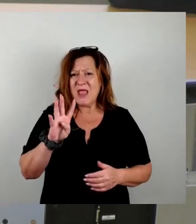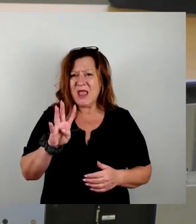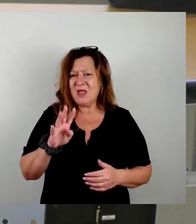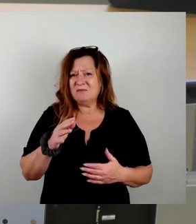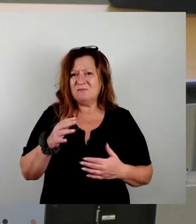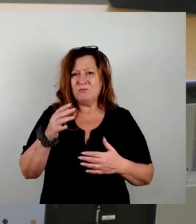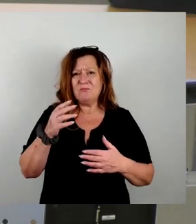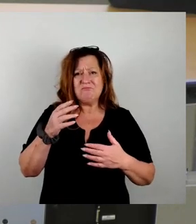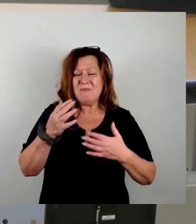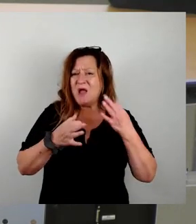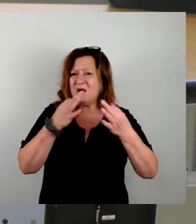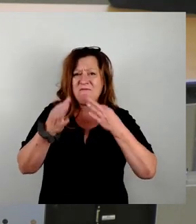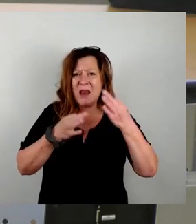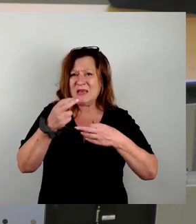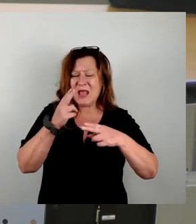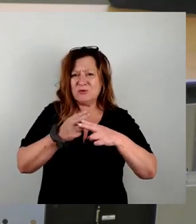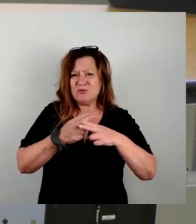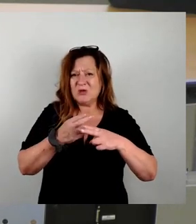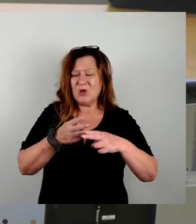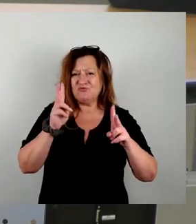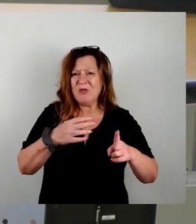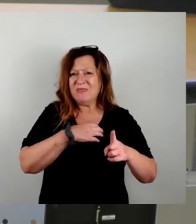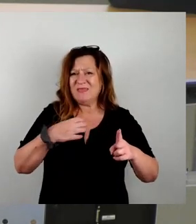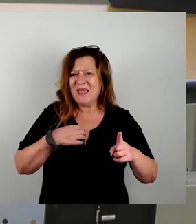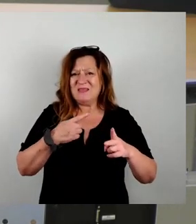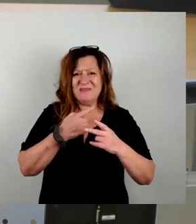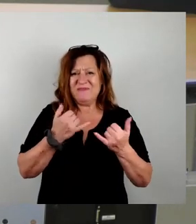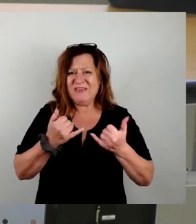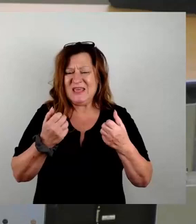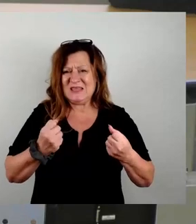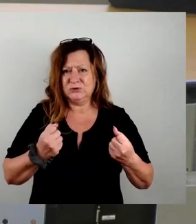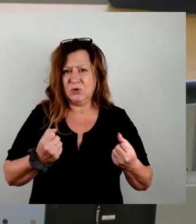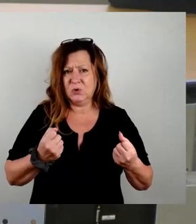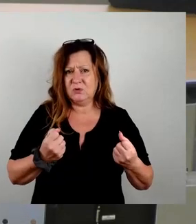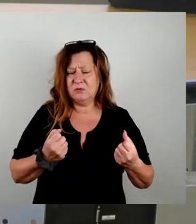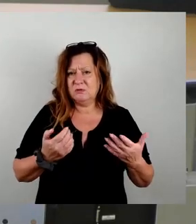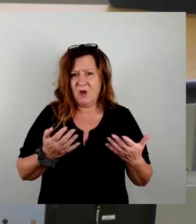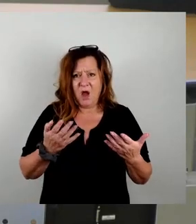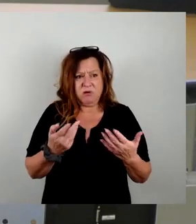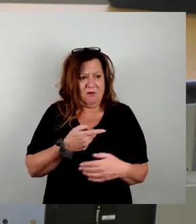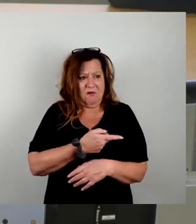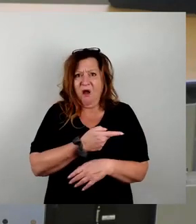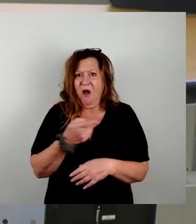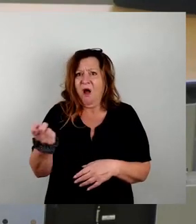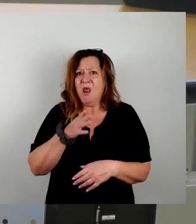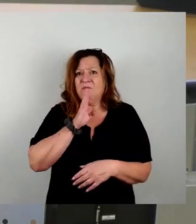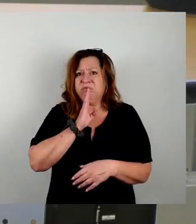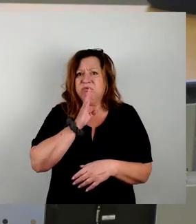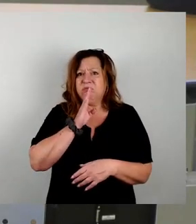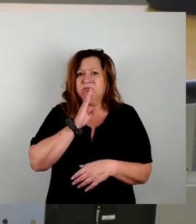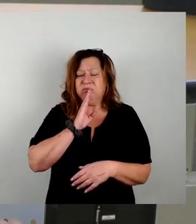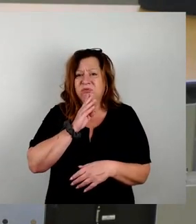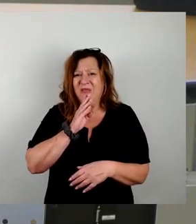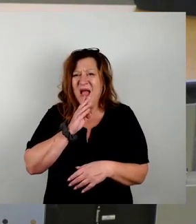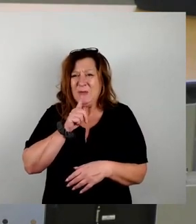in dieser Stadt sichern wollen. Und von allen, die hier gesprochen haben, habe ich von niemandem eine Antwort gehört, wie wir diese sichern wollen.